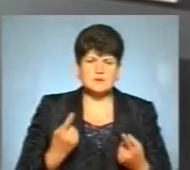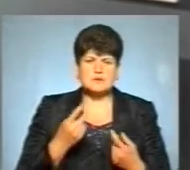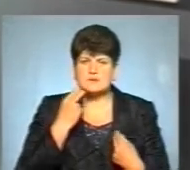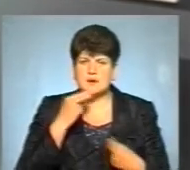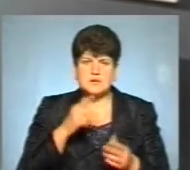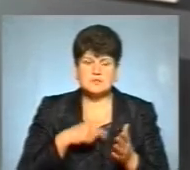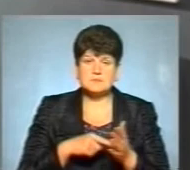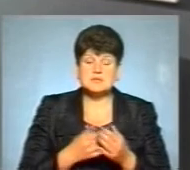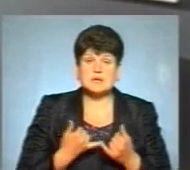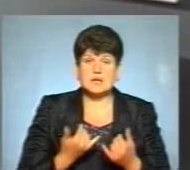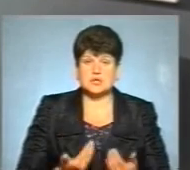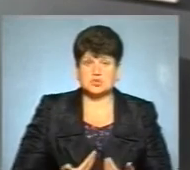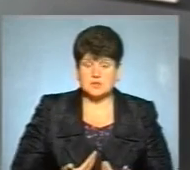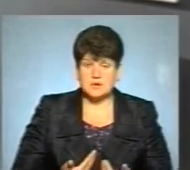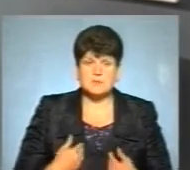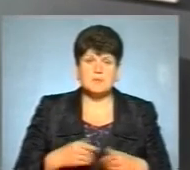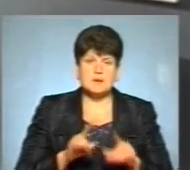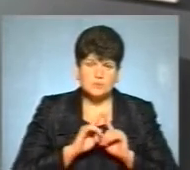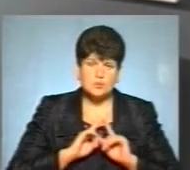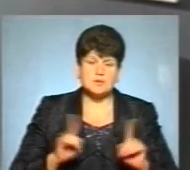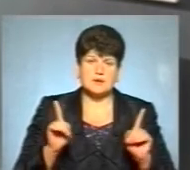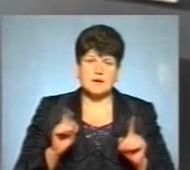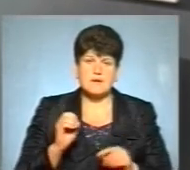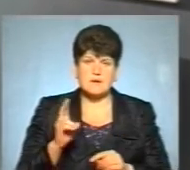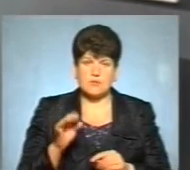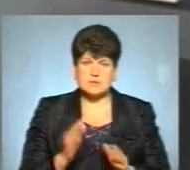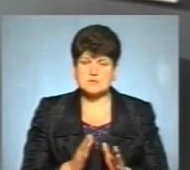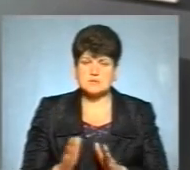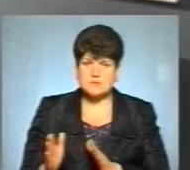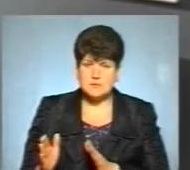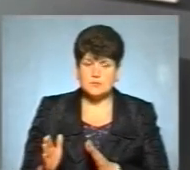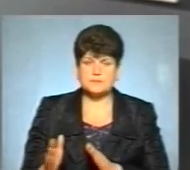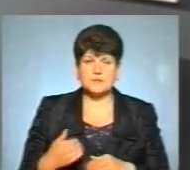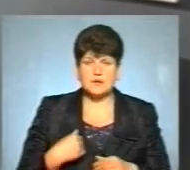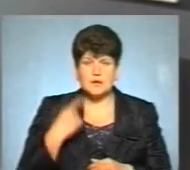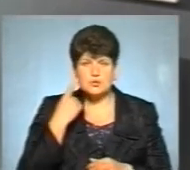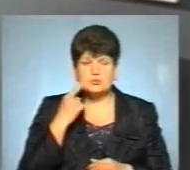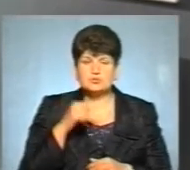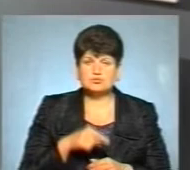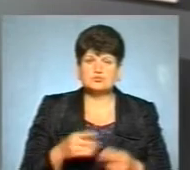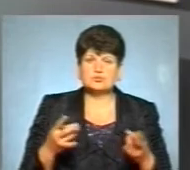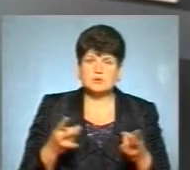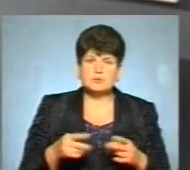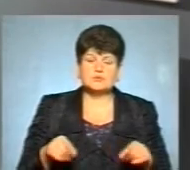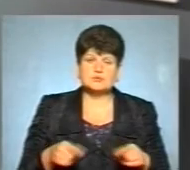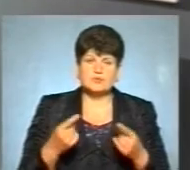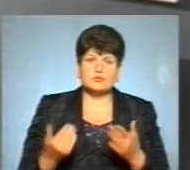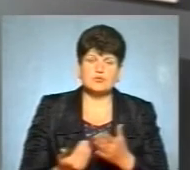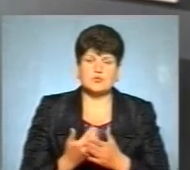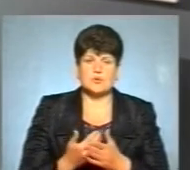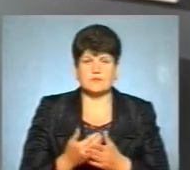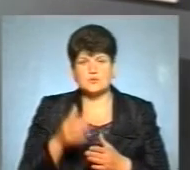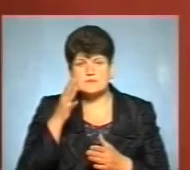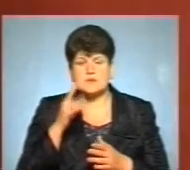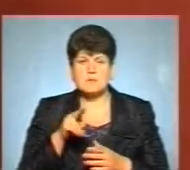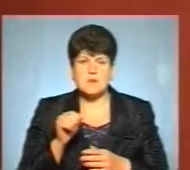найкращих місць для життя. Ми маємо унікальну екосистему. Я думаю, що тут потрібно якраз створювати нові там освітні